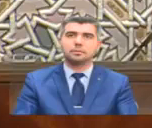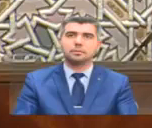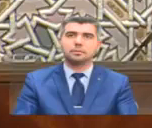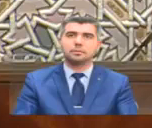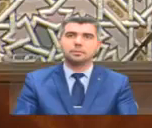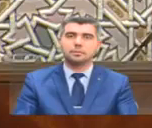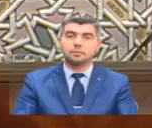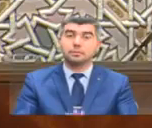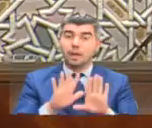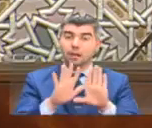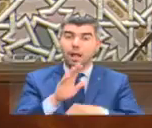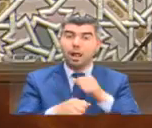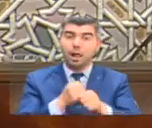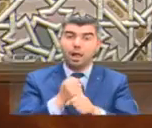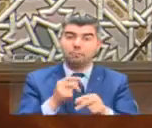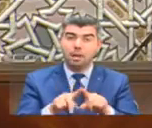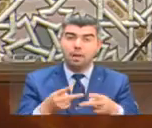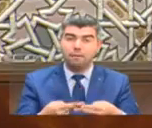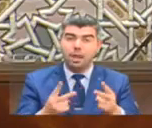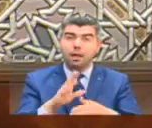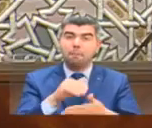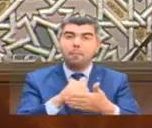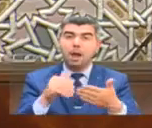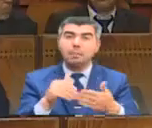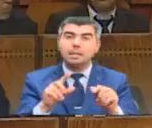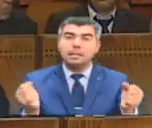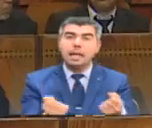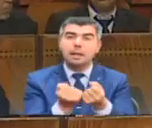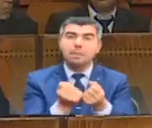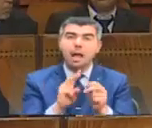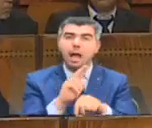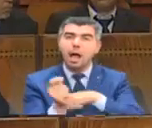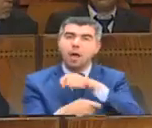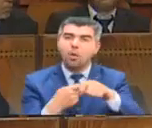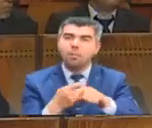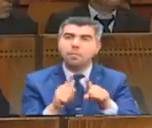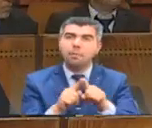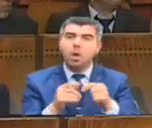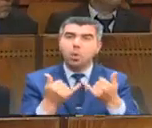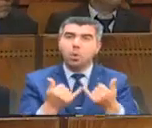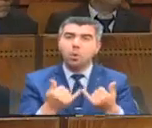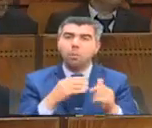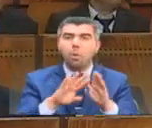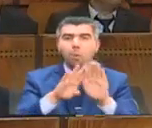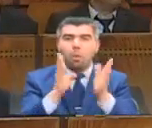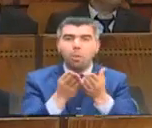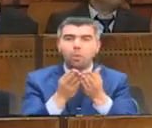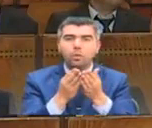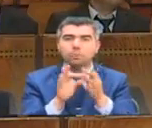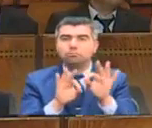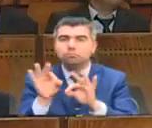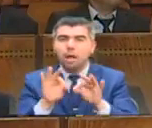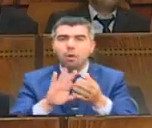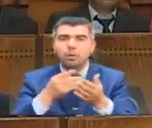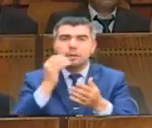سيد الوزير، 10 سنوات على انطلاق مخطط التنمية القروية، محتاج اليوم للتقييم على جميع المستويات